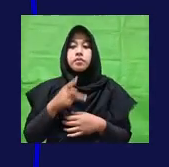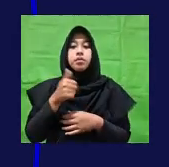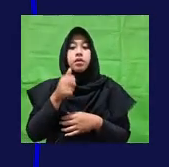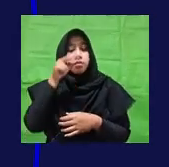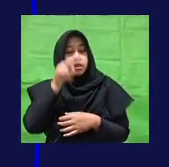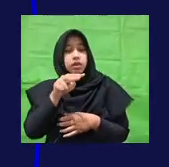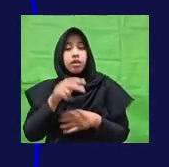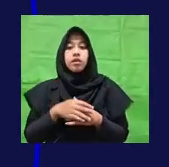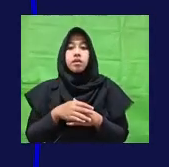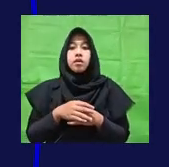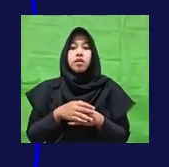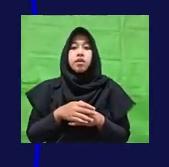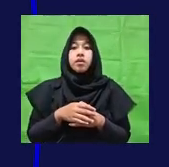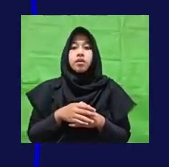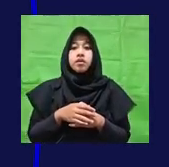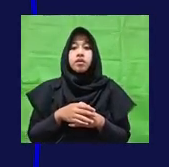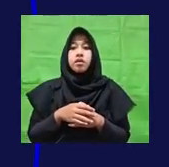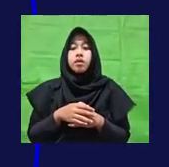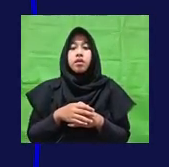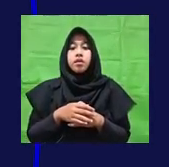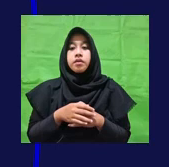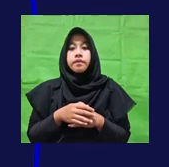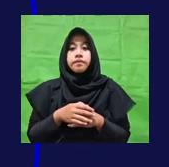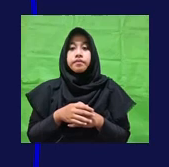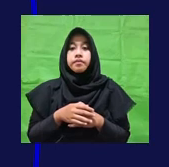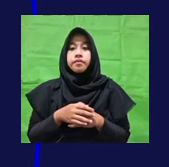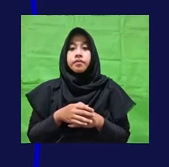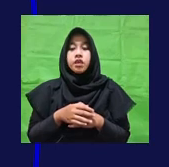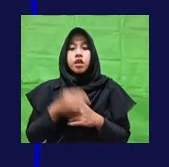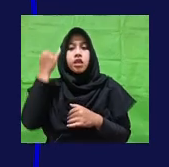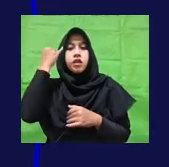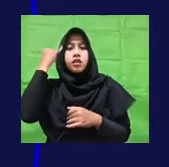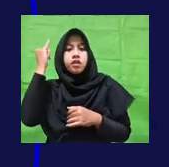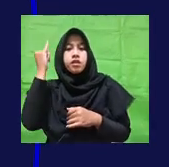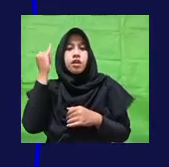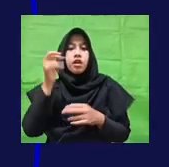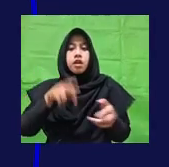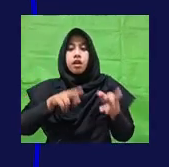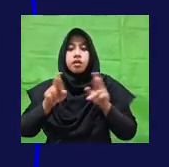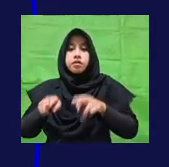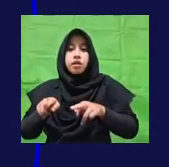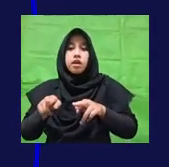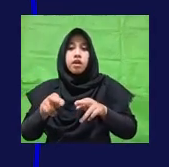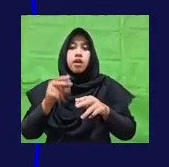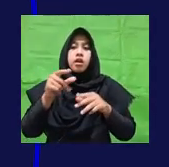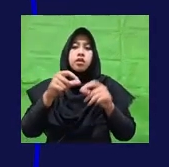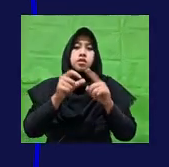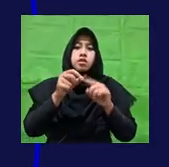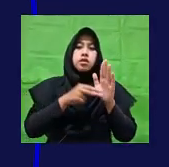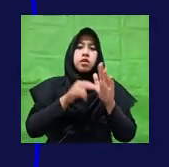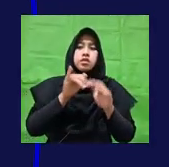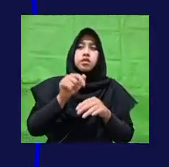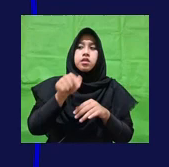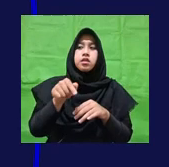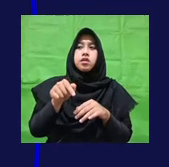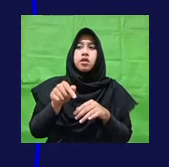Kita bisa melihat bahwa di dalam gagasan atau kemudian rancangan badan struktur residensi ini, itu berkaitan erat